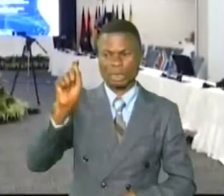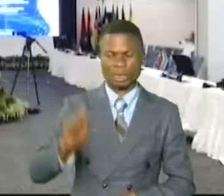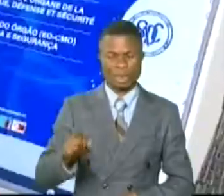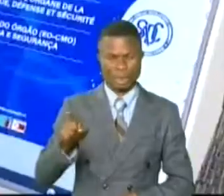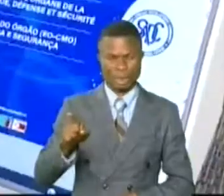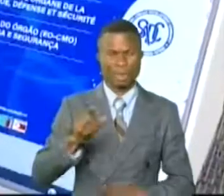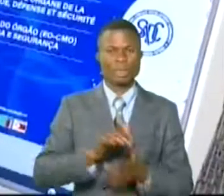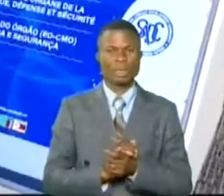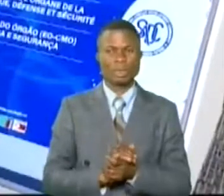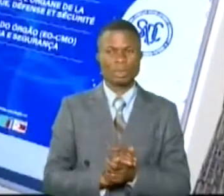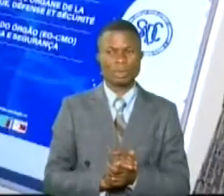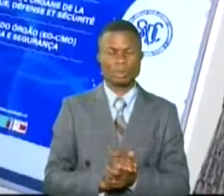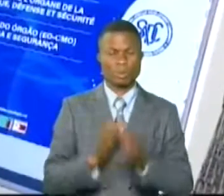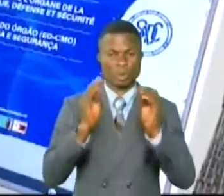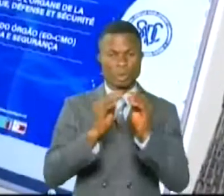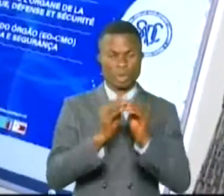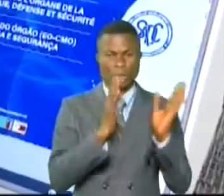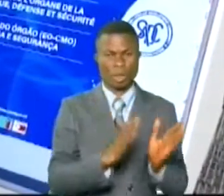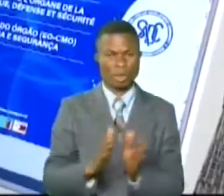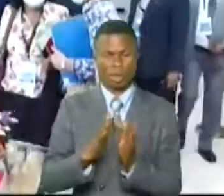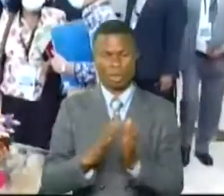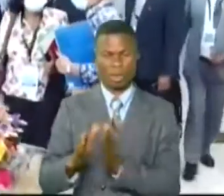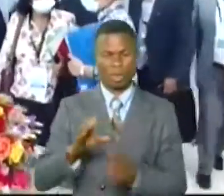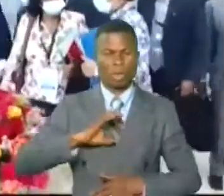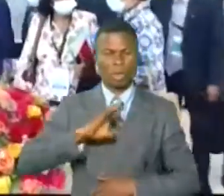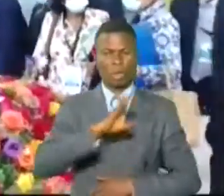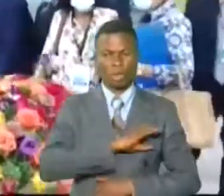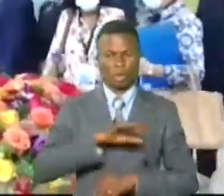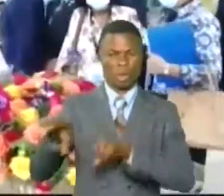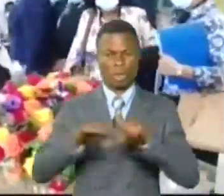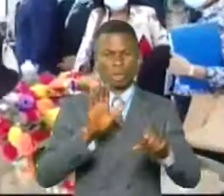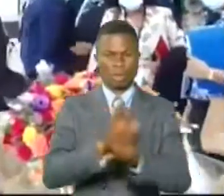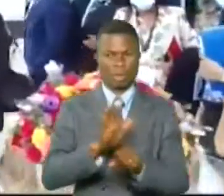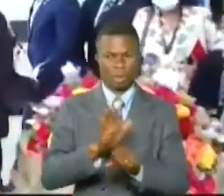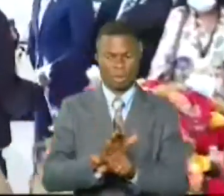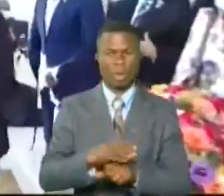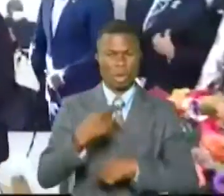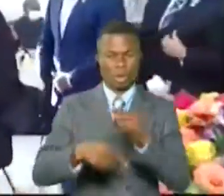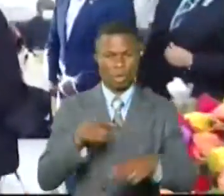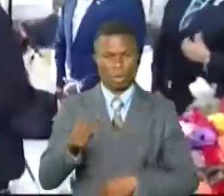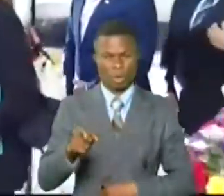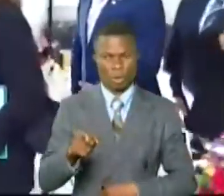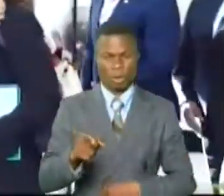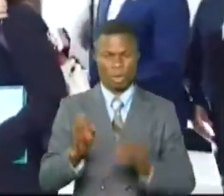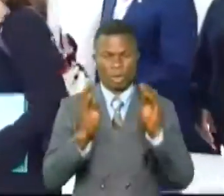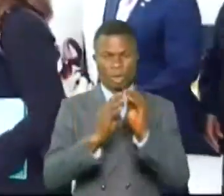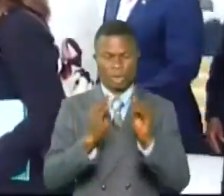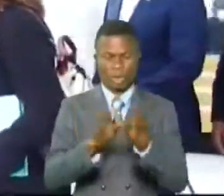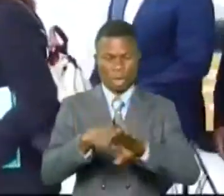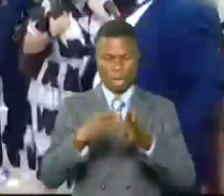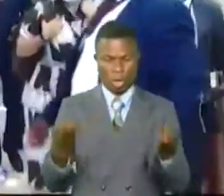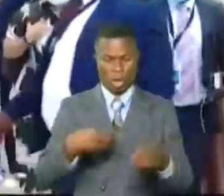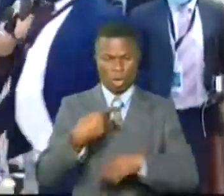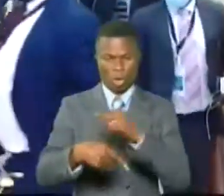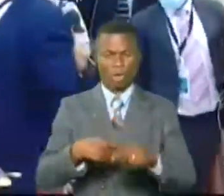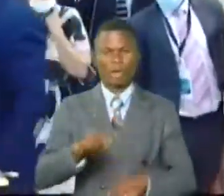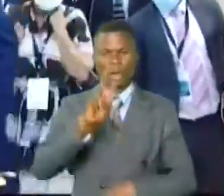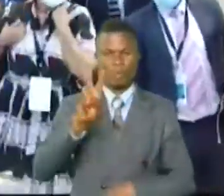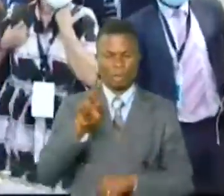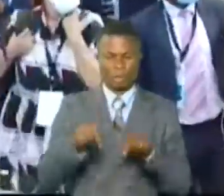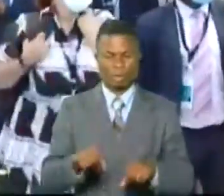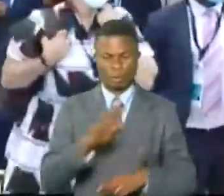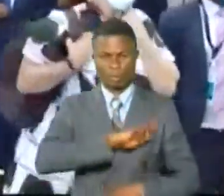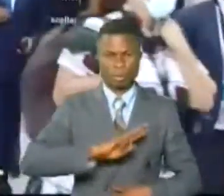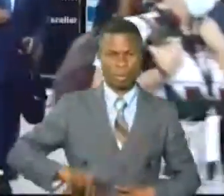l'année, s'est tenue la réunion préparatoire du comité ministériel de l'organe en marge du sommet qui s'ouvre ce vendredi. La